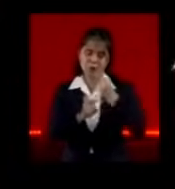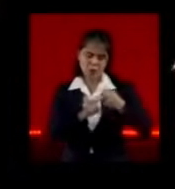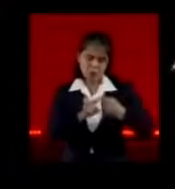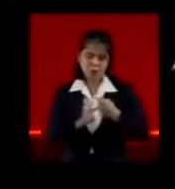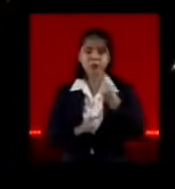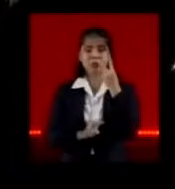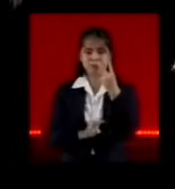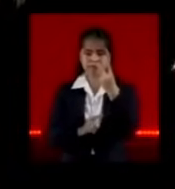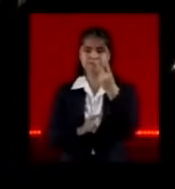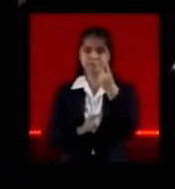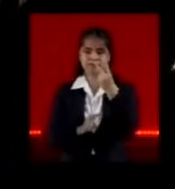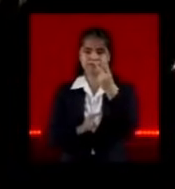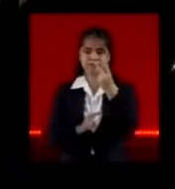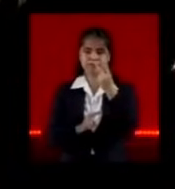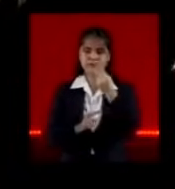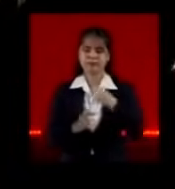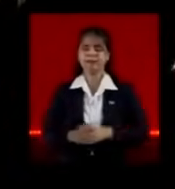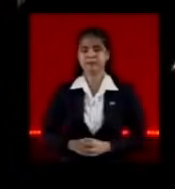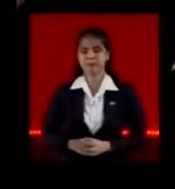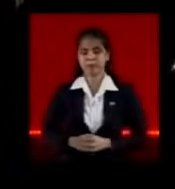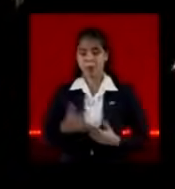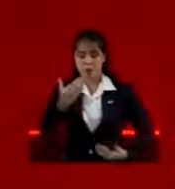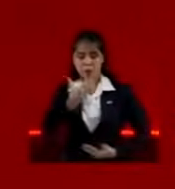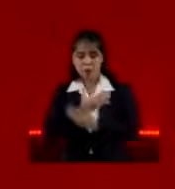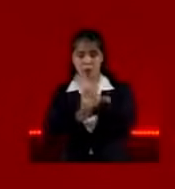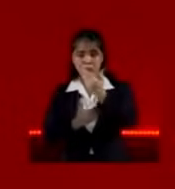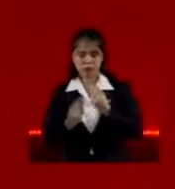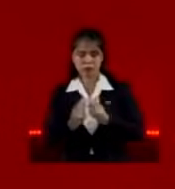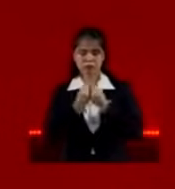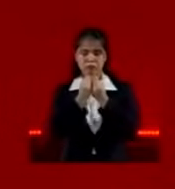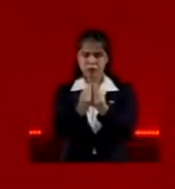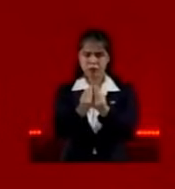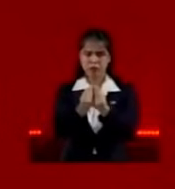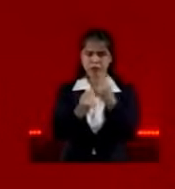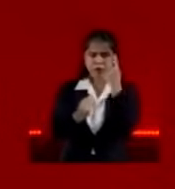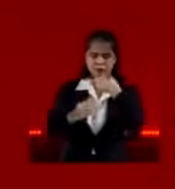การณ์คืออะไรวันนี้ เรายังไม่เห็น